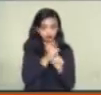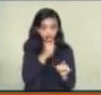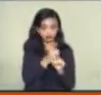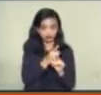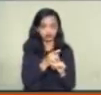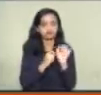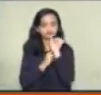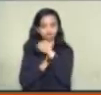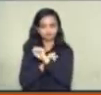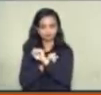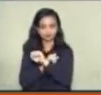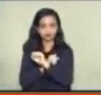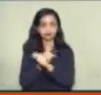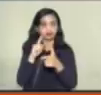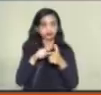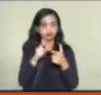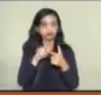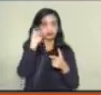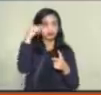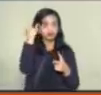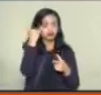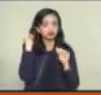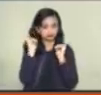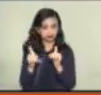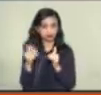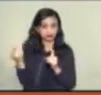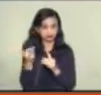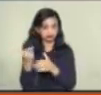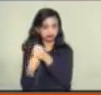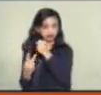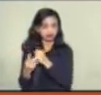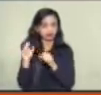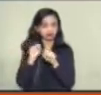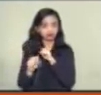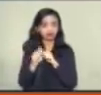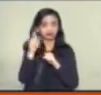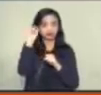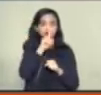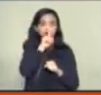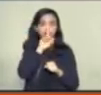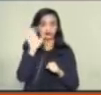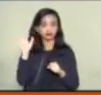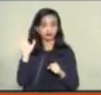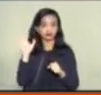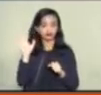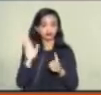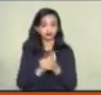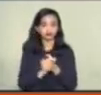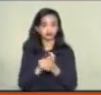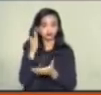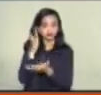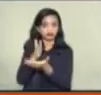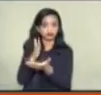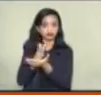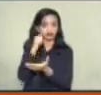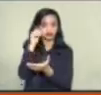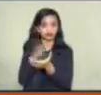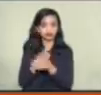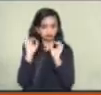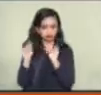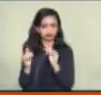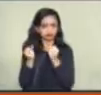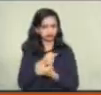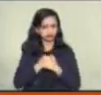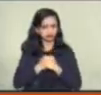tama? Opo, opo, idol. At saka si Jess ay magkasama pa rin despite the fact na nangako si Jesse na tatatanan si Mrs. Nagsasama pa rin ba sila